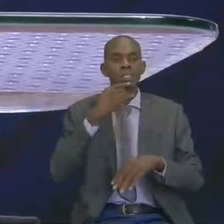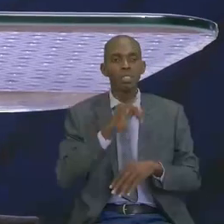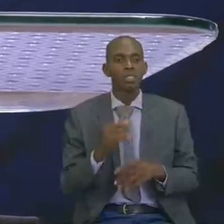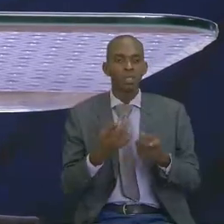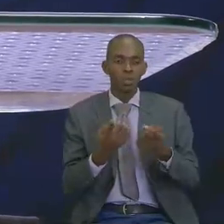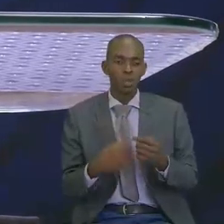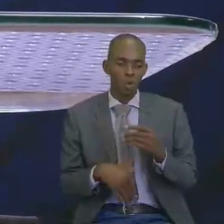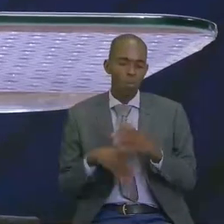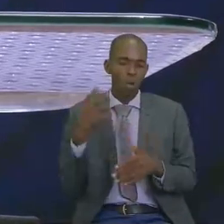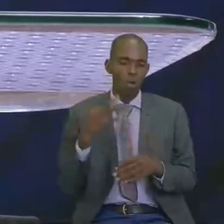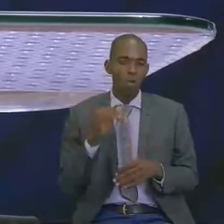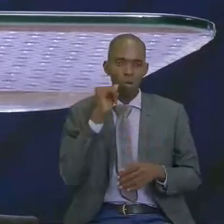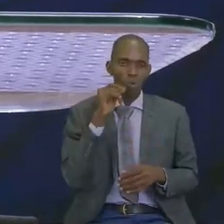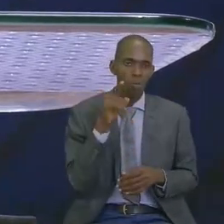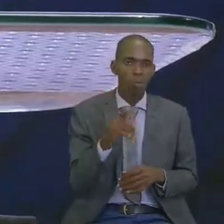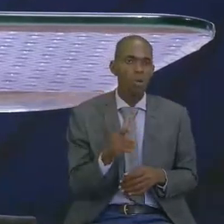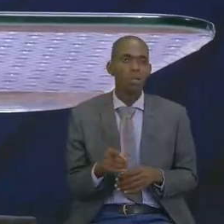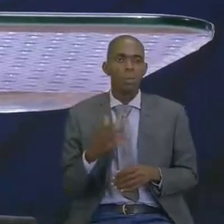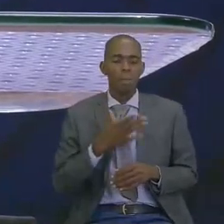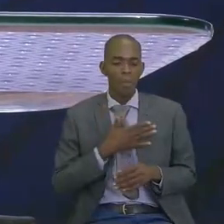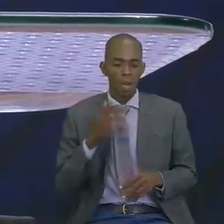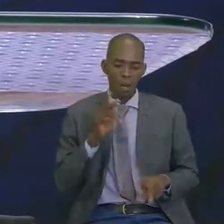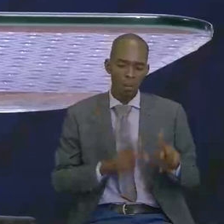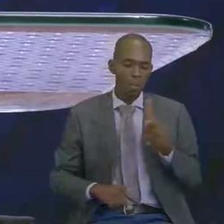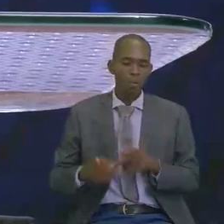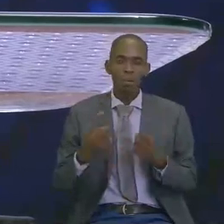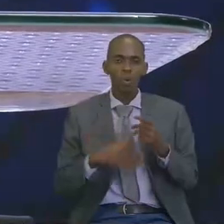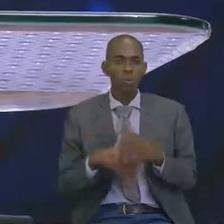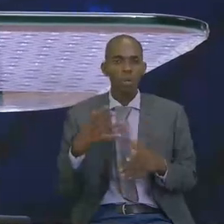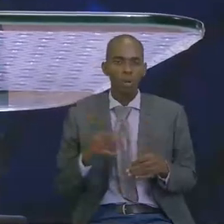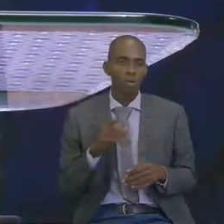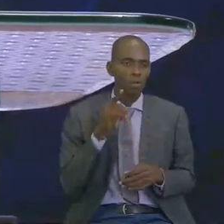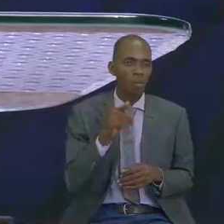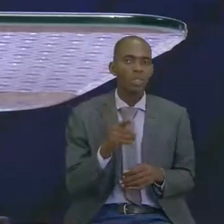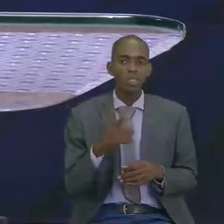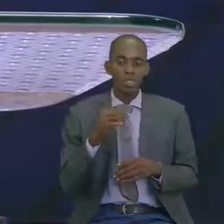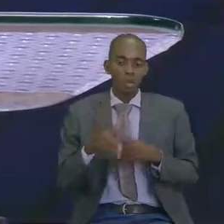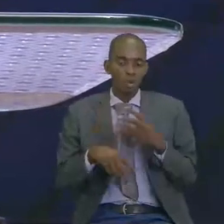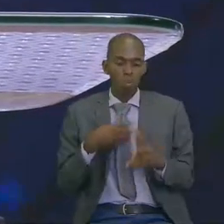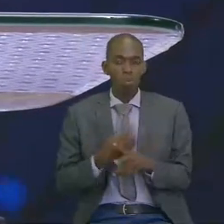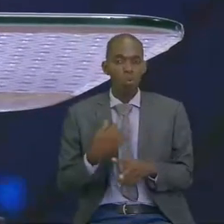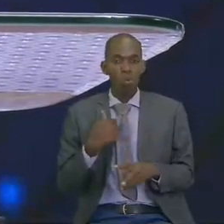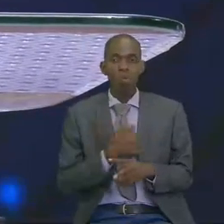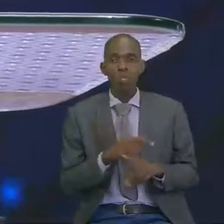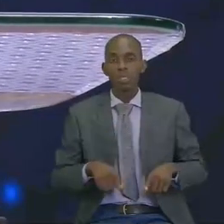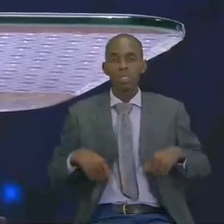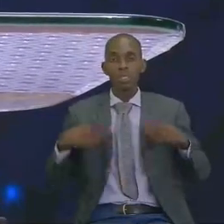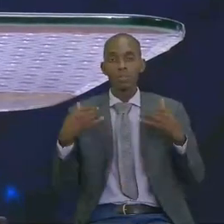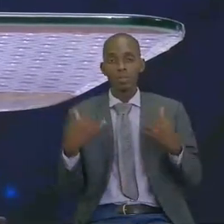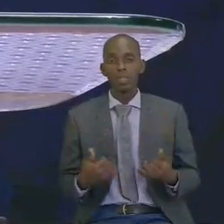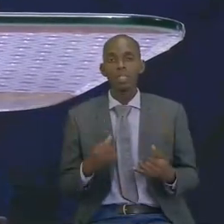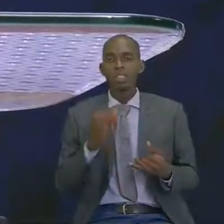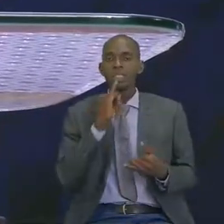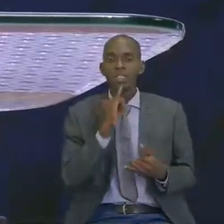sortez du milieu d'elle, mon peuple! Le monde dans lequel nous vivons est gouverné par le Dieu